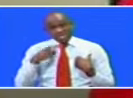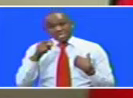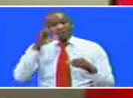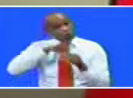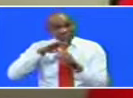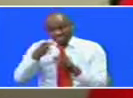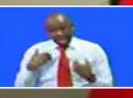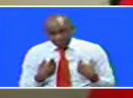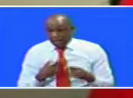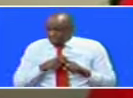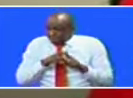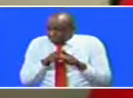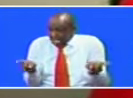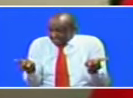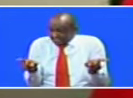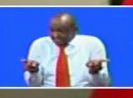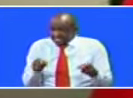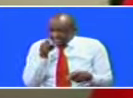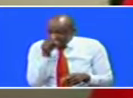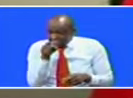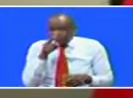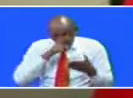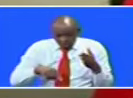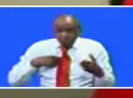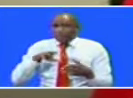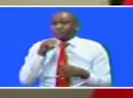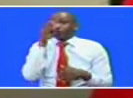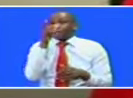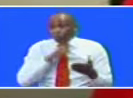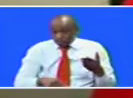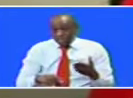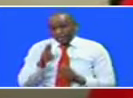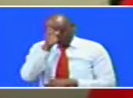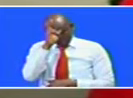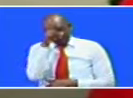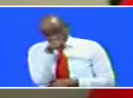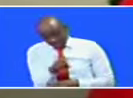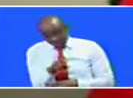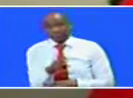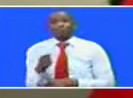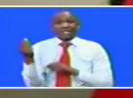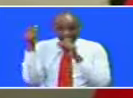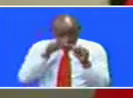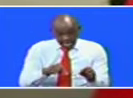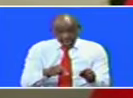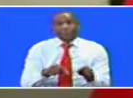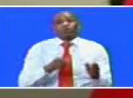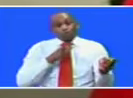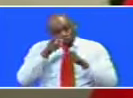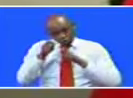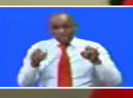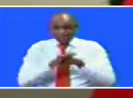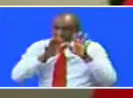kura. Lakini jambo ambalo liliweza kuliendelea ni kwamba maafisa usalama waliweza kuja kulidhibiti hali,